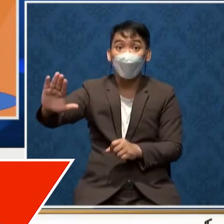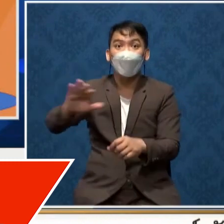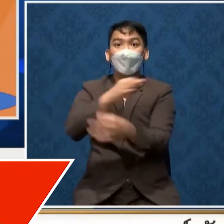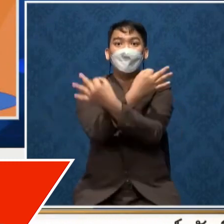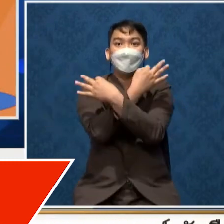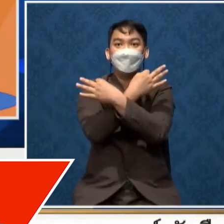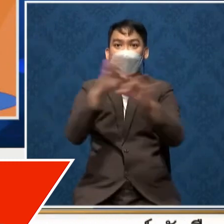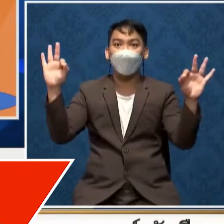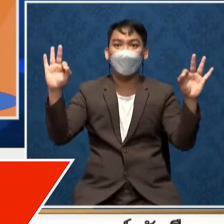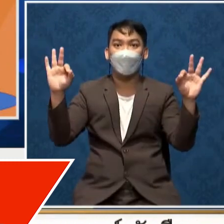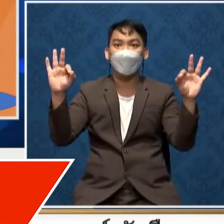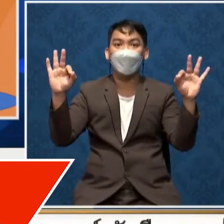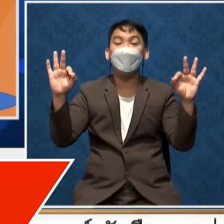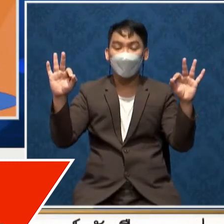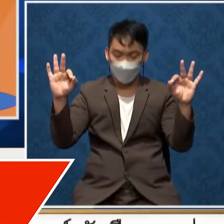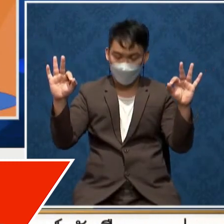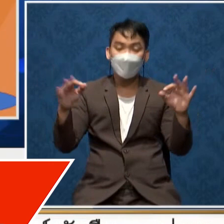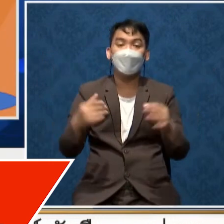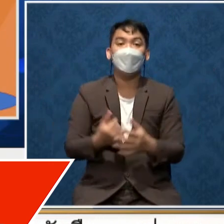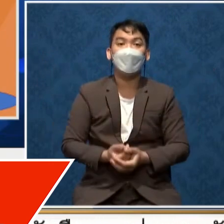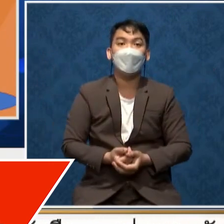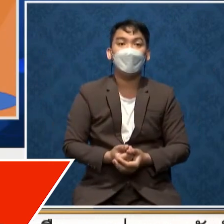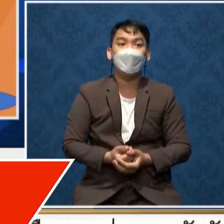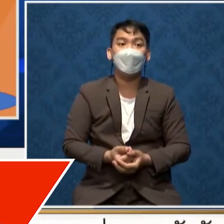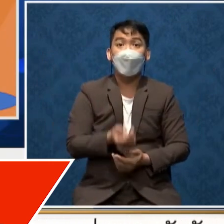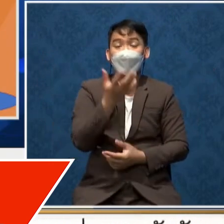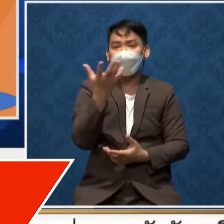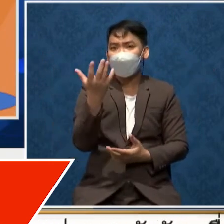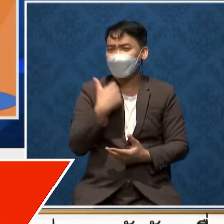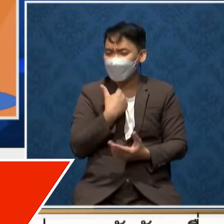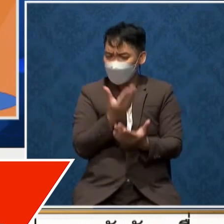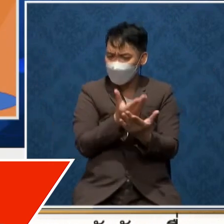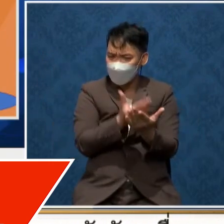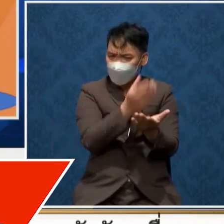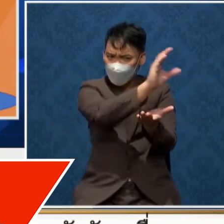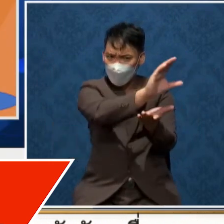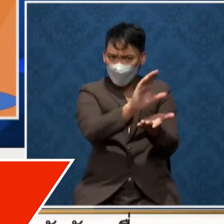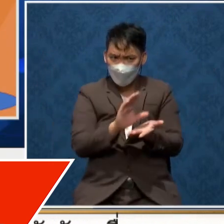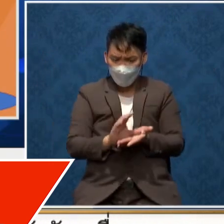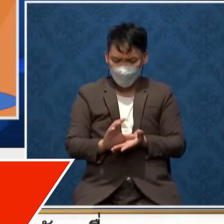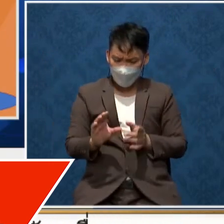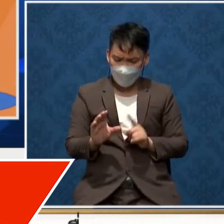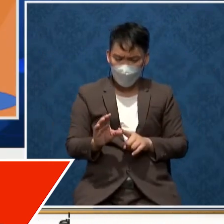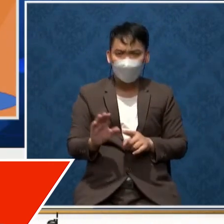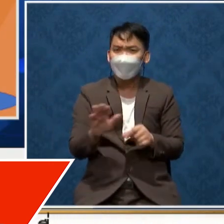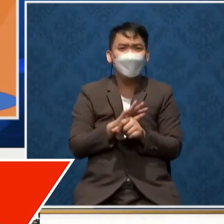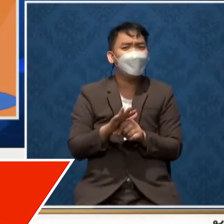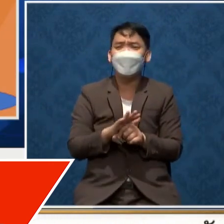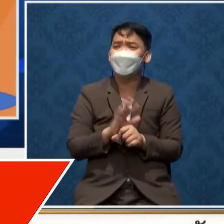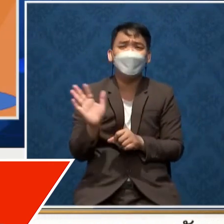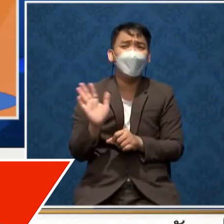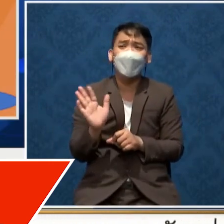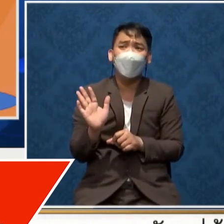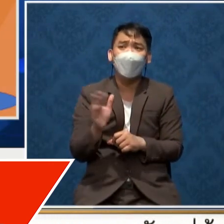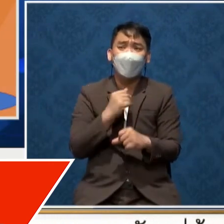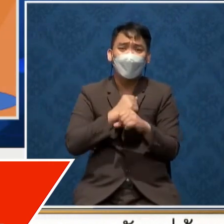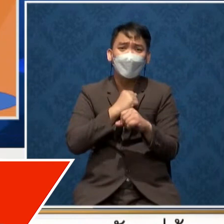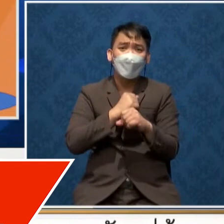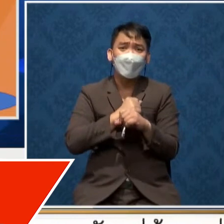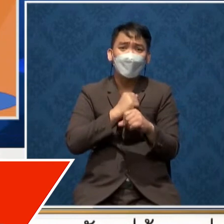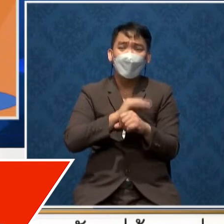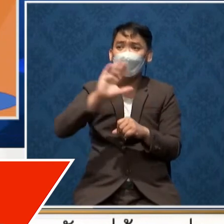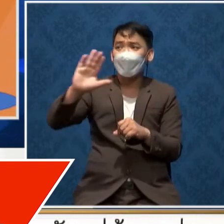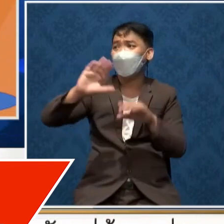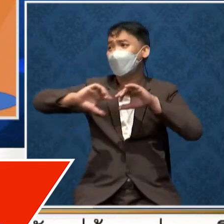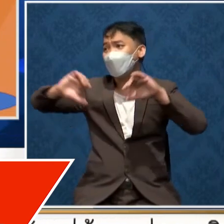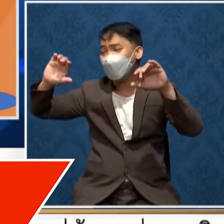รวมทั้งหากเห็นว่างบประมาณที่ได้รับจัดสรรอาจไม่เพียงพอต่อการปฏิบัติหน้าที่ของรัฐสภาศาล